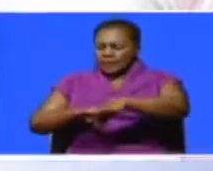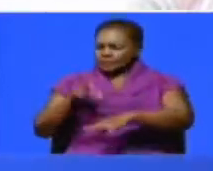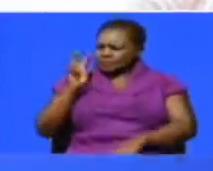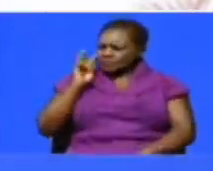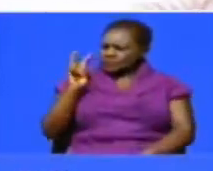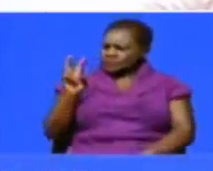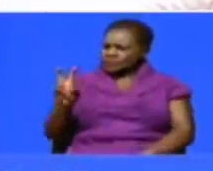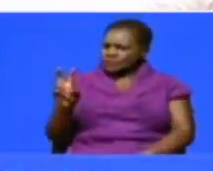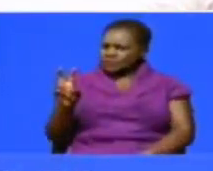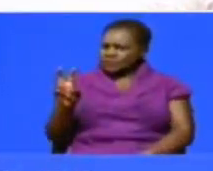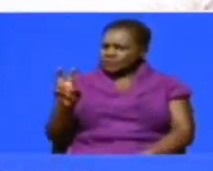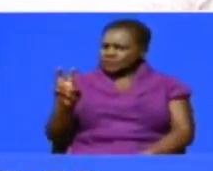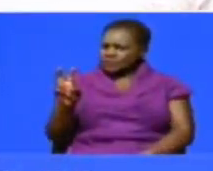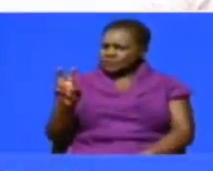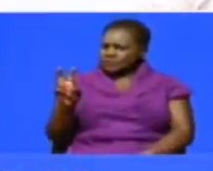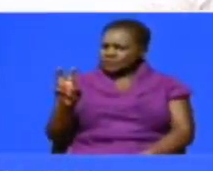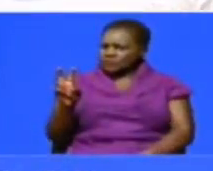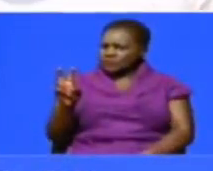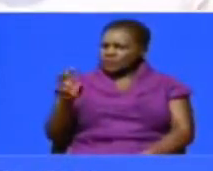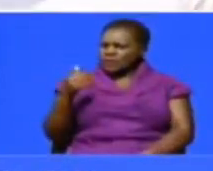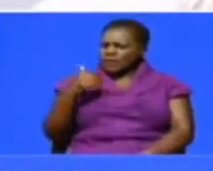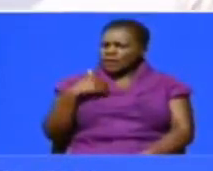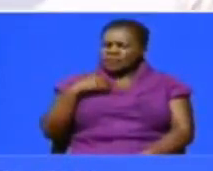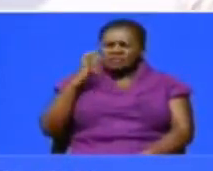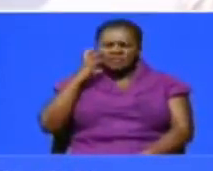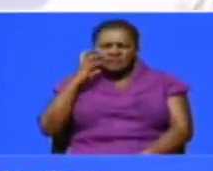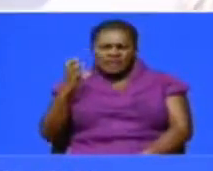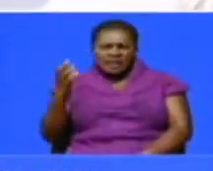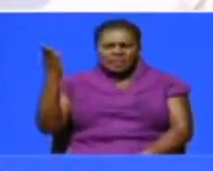Tulipoona wakati Mombasa alipokuwa na mziba kama hii,